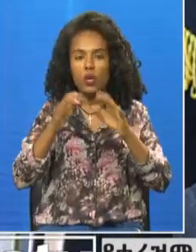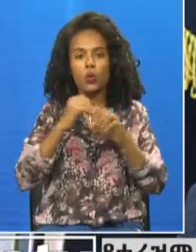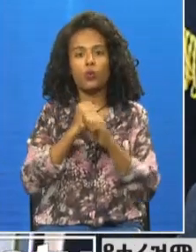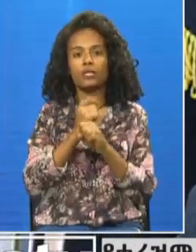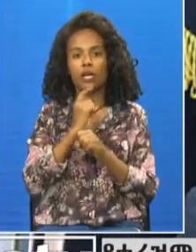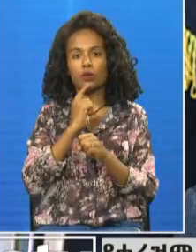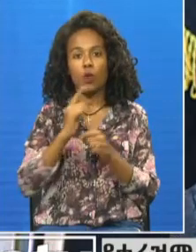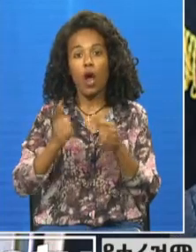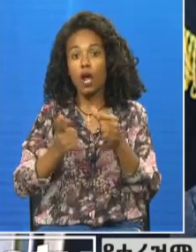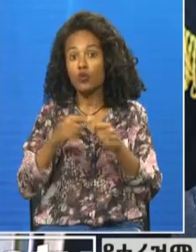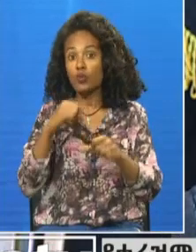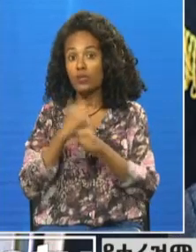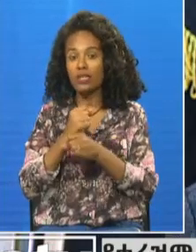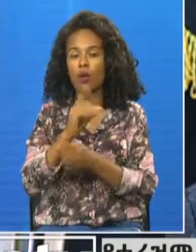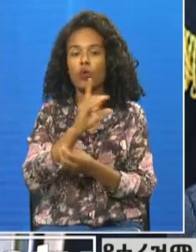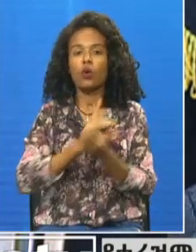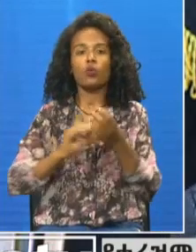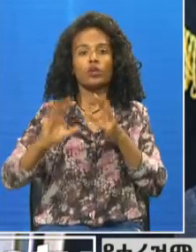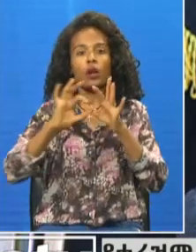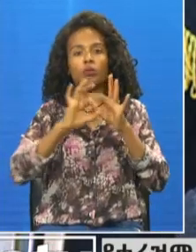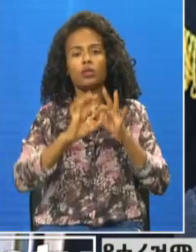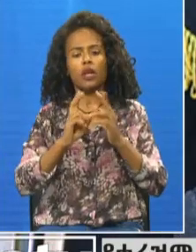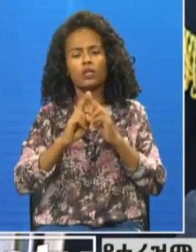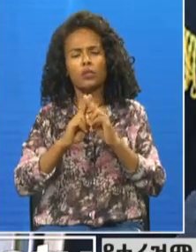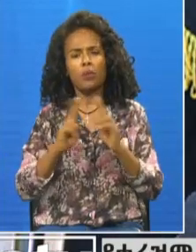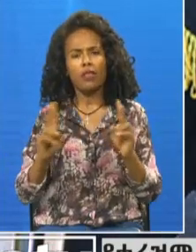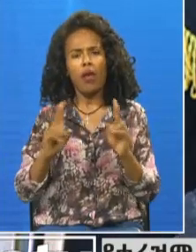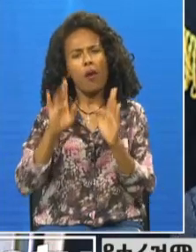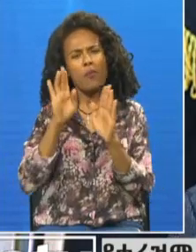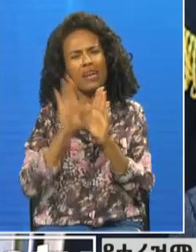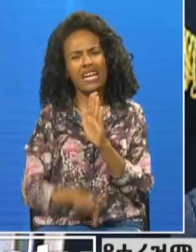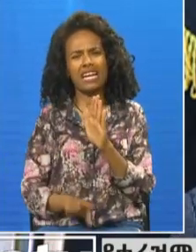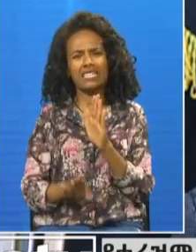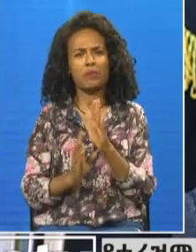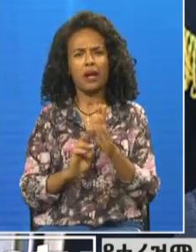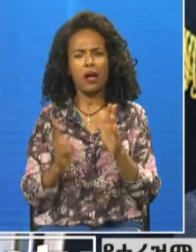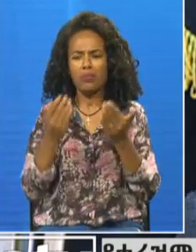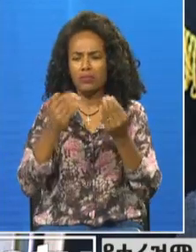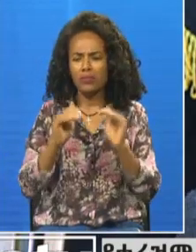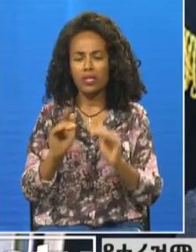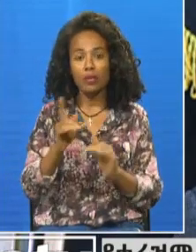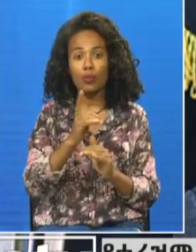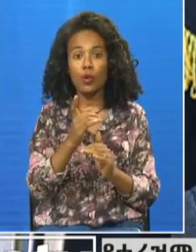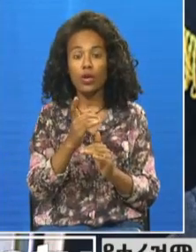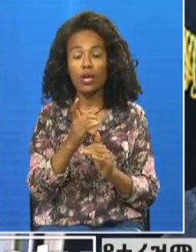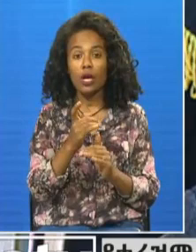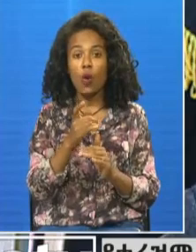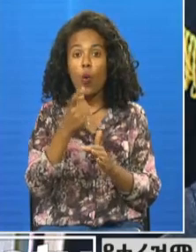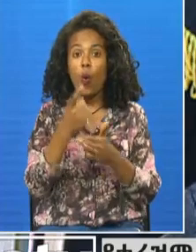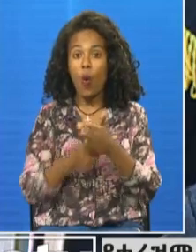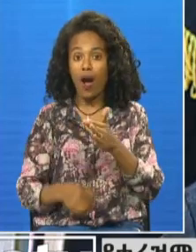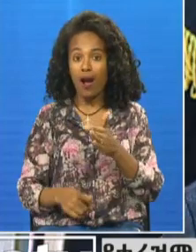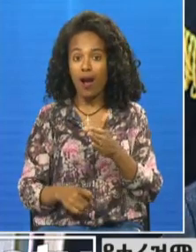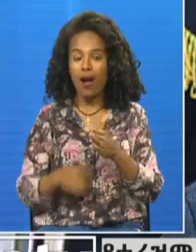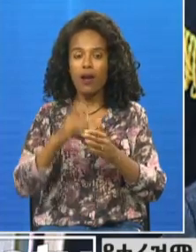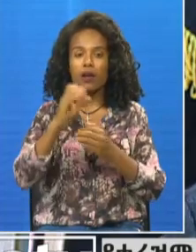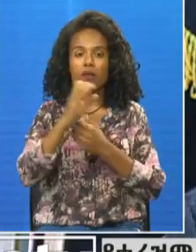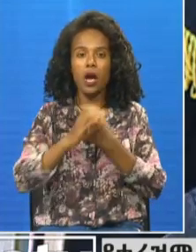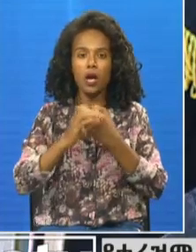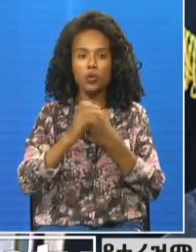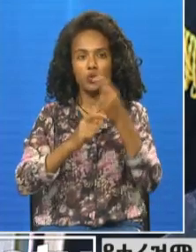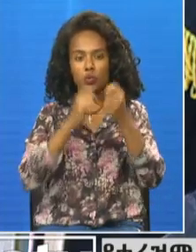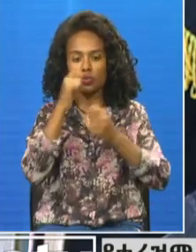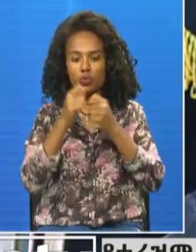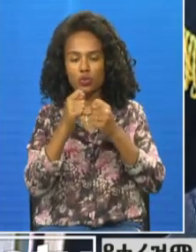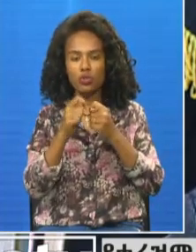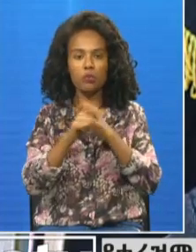ኢትዮጵያ ያሏትን የባዮቴክኖሎጂ ቤተሙከራዎች በመጠቀም በኮሮና ቫይረስ ላይ የሚደረጉ ጥናትና ምርምሮችን ውጤታማ ማድረግ እንደሚገባ